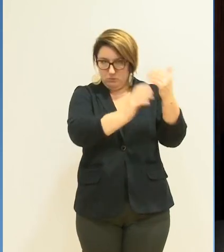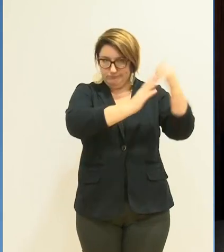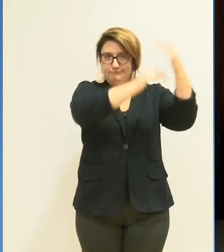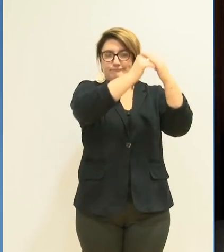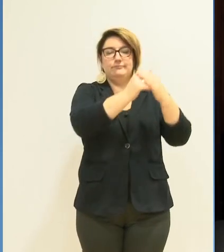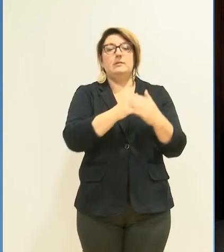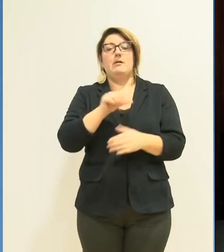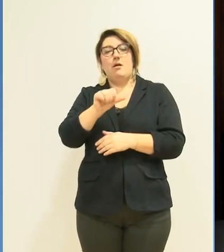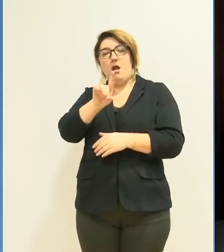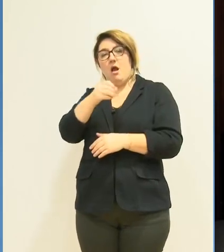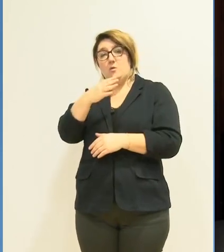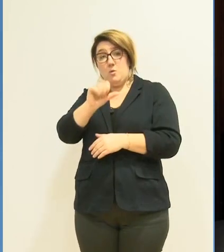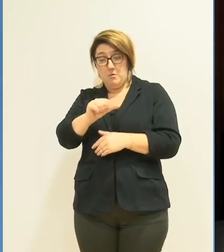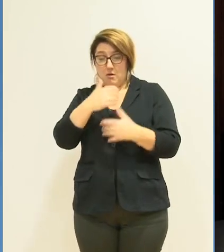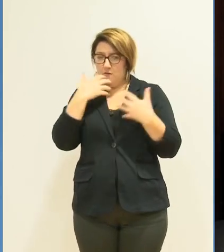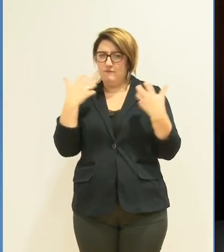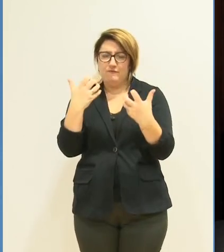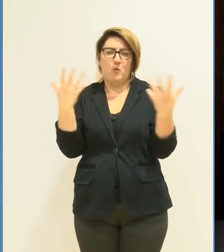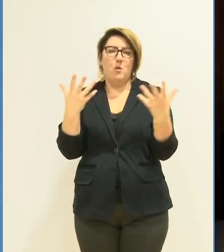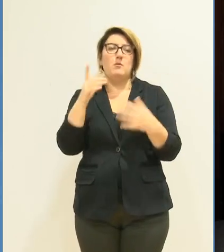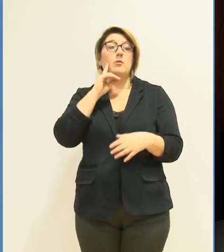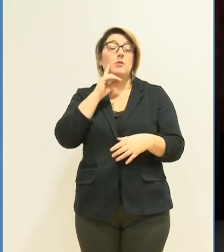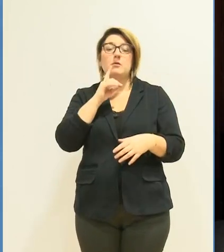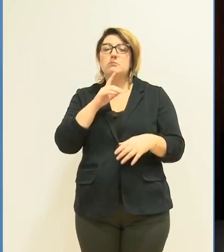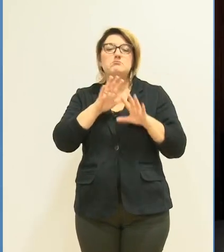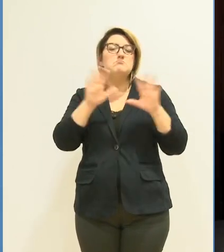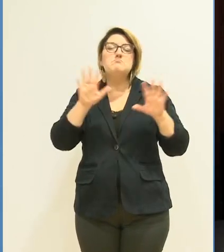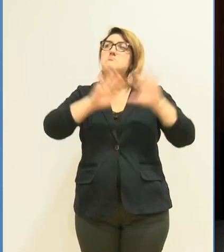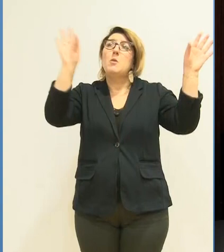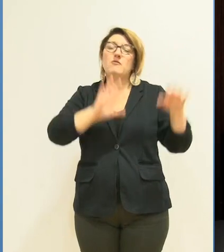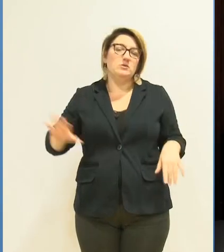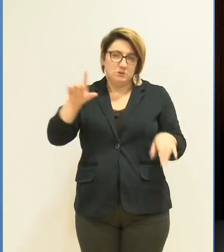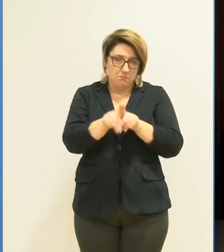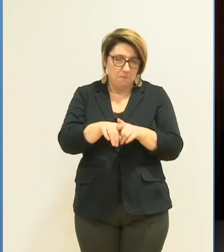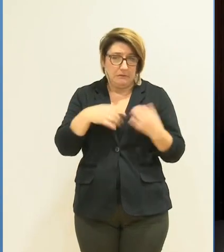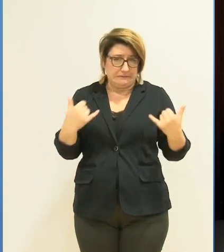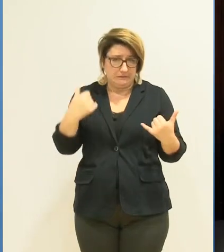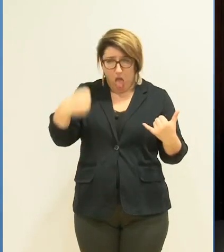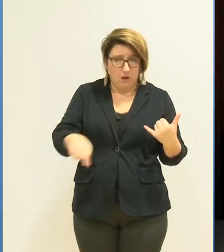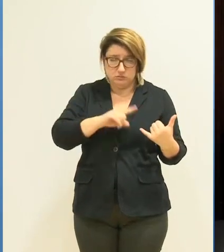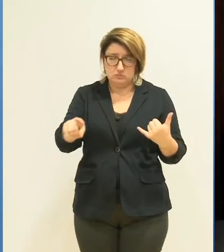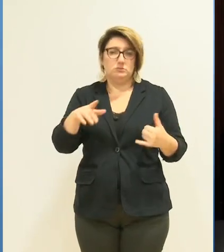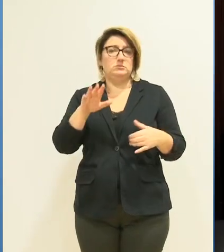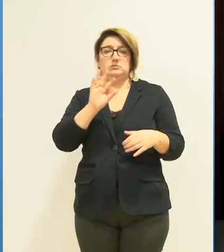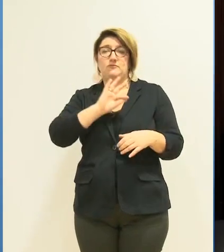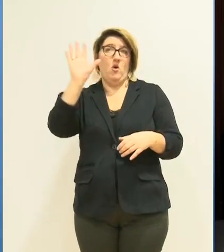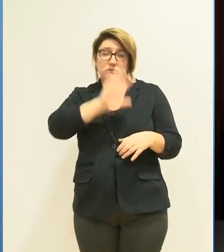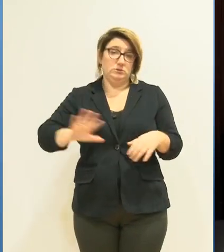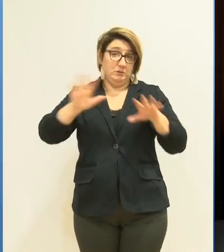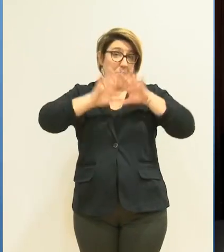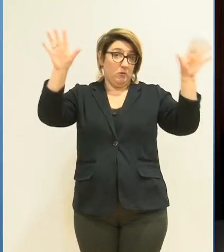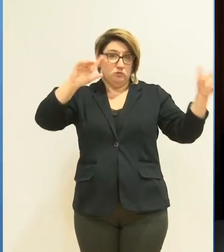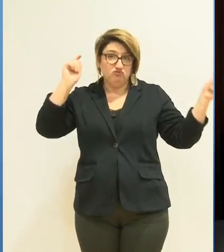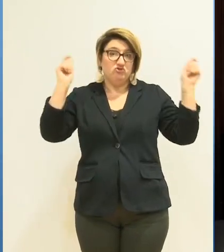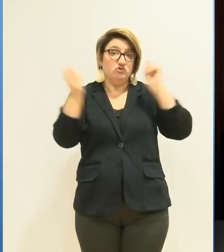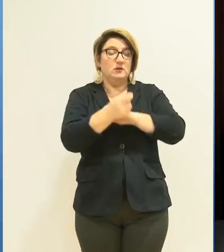d'adoma de changer complètement parce qu'ils le font par tous et pas qu'ici ils font partout la transformation donc je